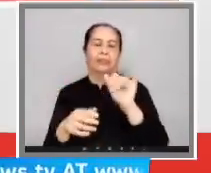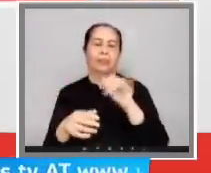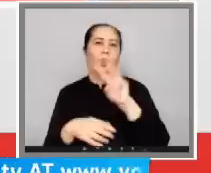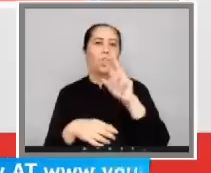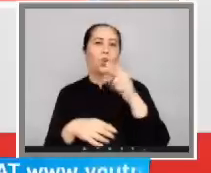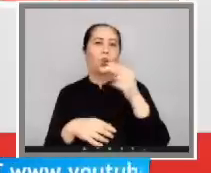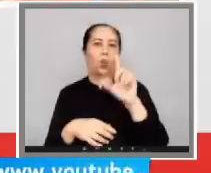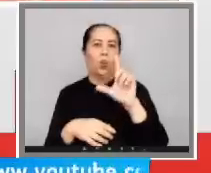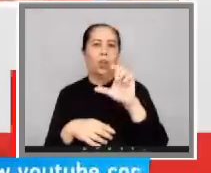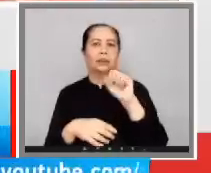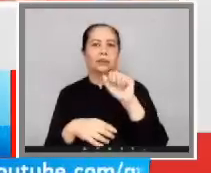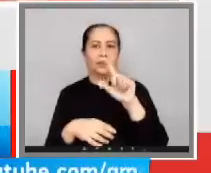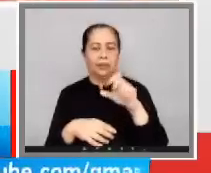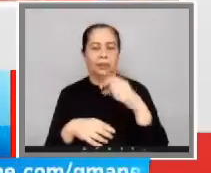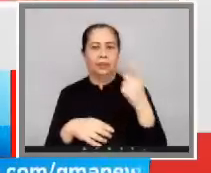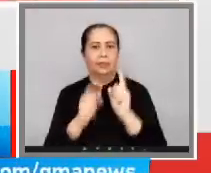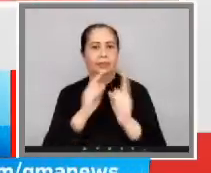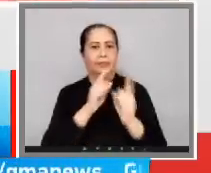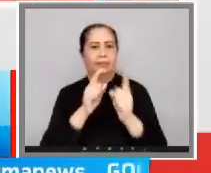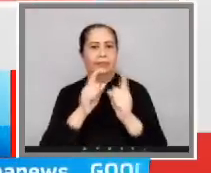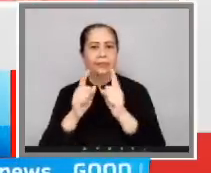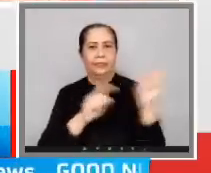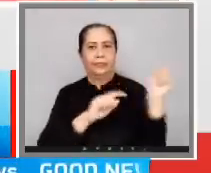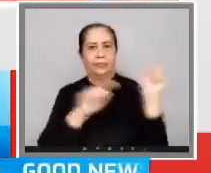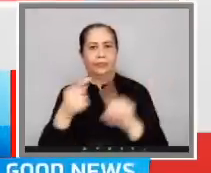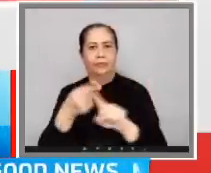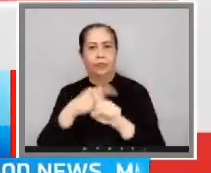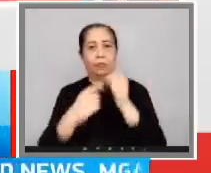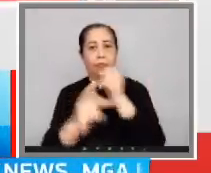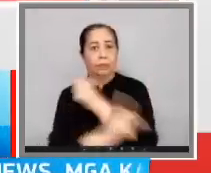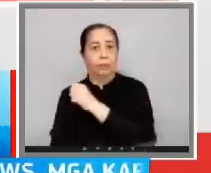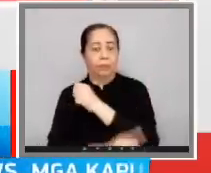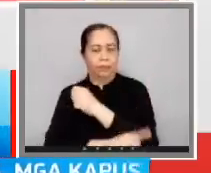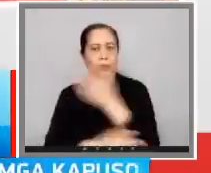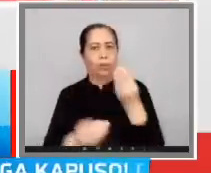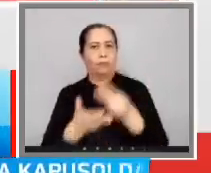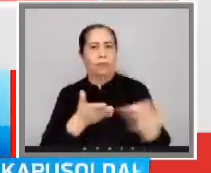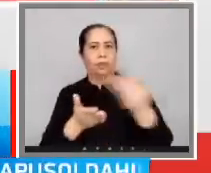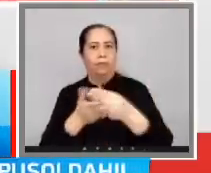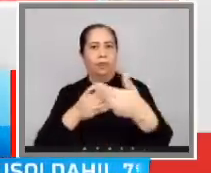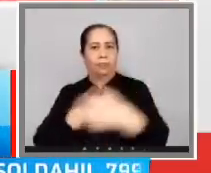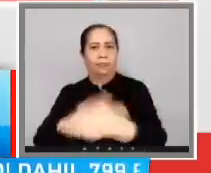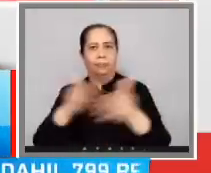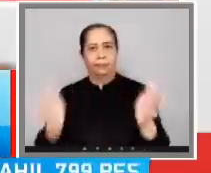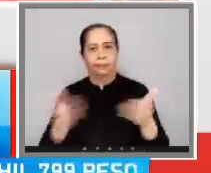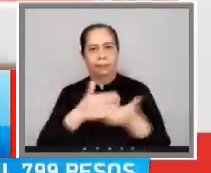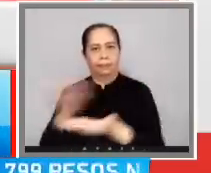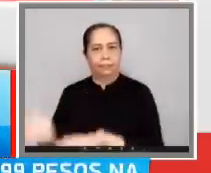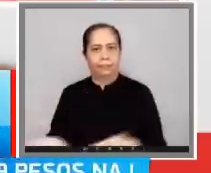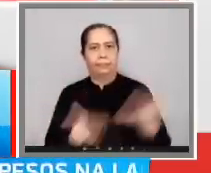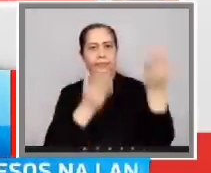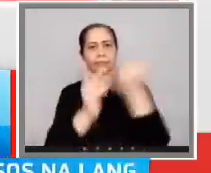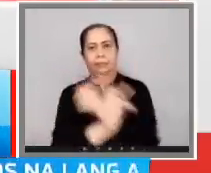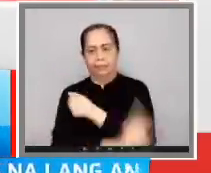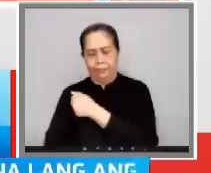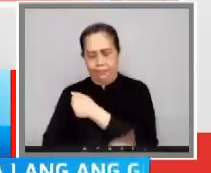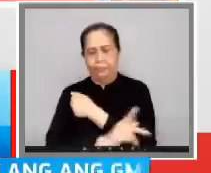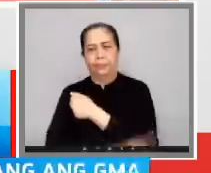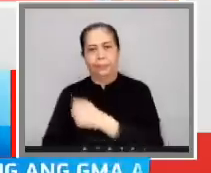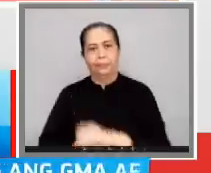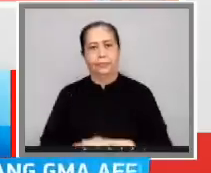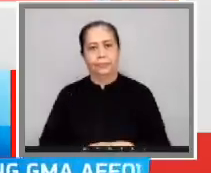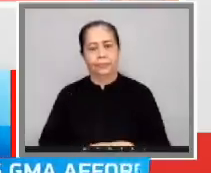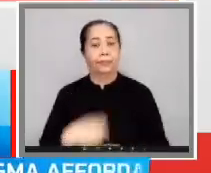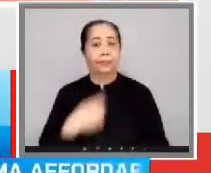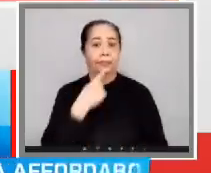dito. So meron tayong mga nakausap na lumuwas pa galing ng probinsya para mamili dito ng kahon-kahon at i-retail naman nila ito doon sa kanilang probinsya. Ang